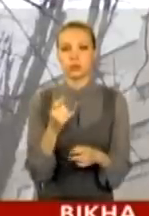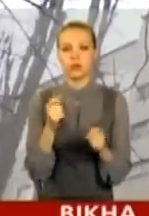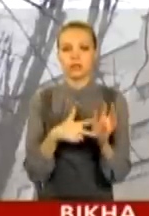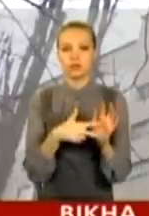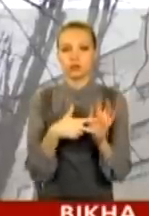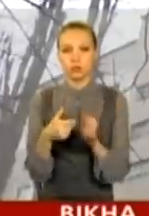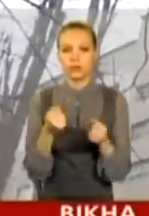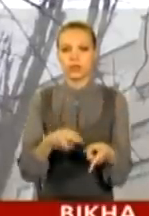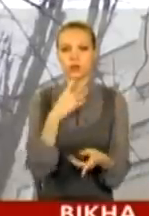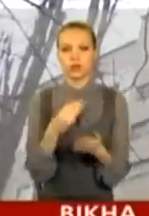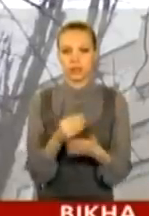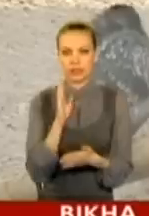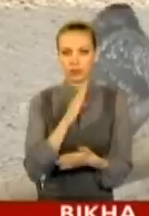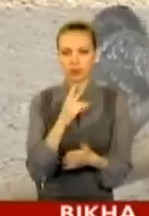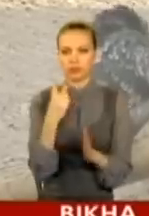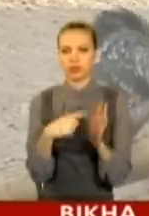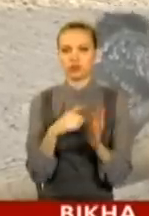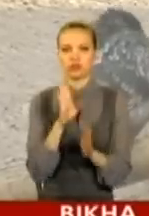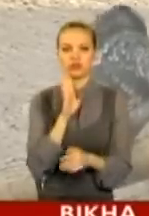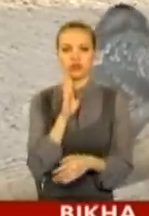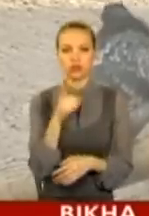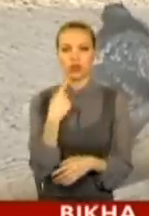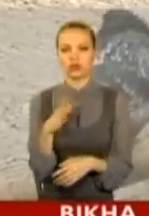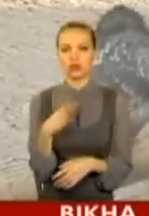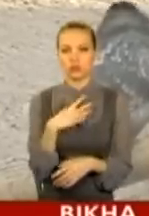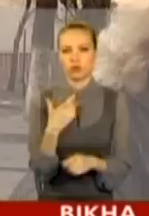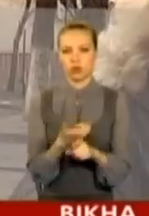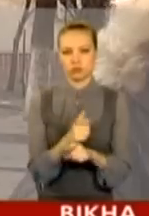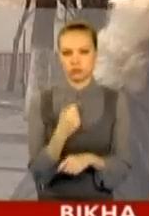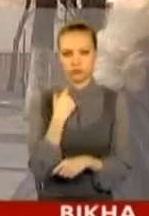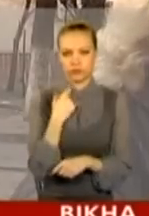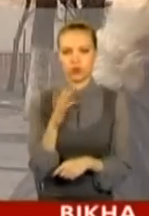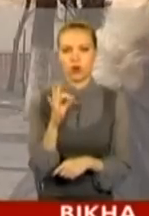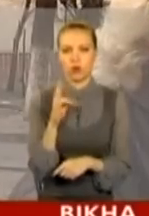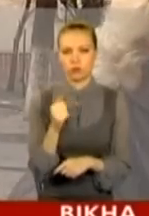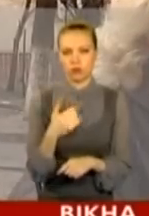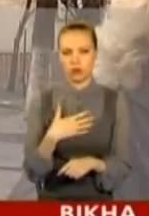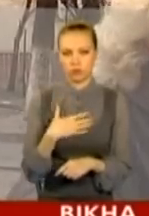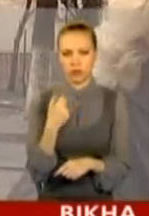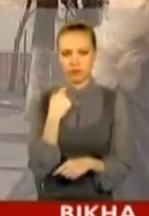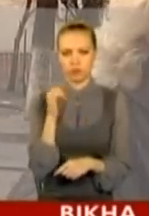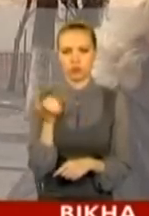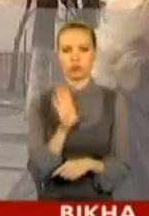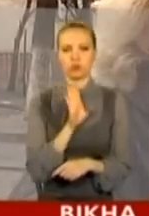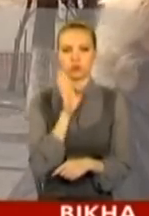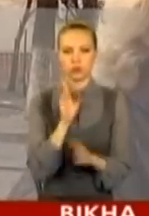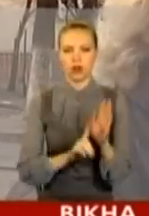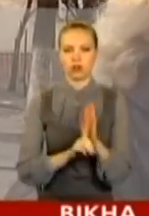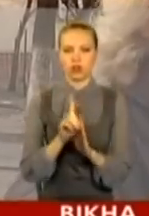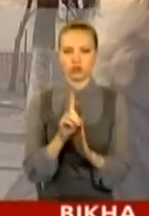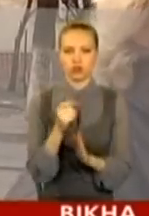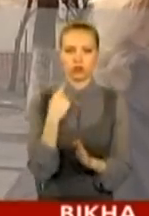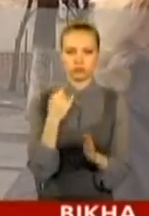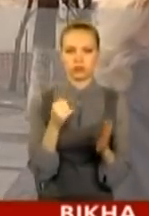поверху викинула рідна мати. 26-річна жінка, кажуть, була не дурна випити. Вона хорошо любила випити. У неї з утра починалась рева